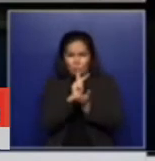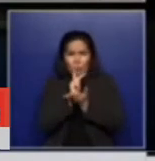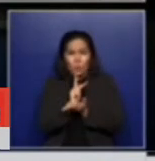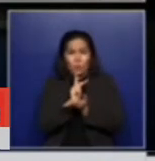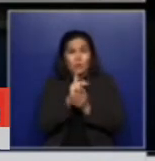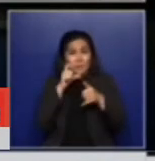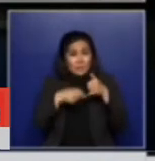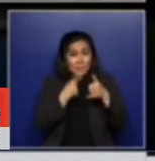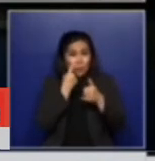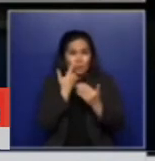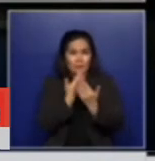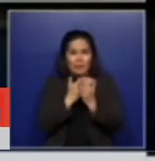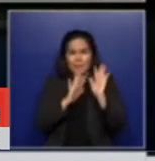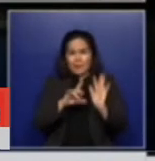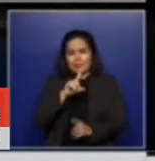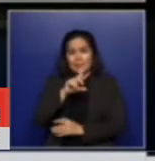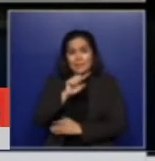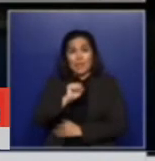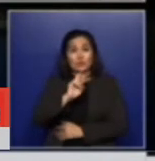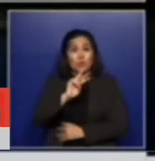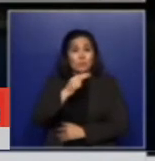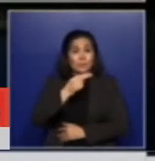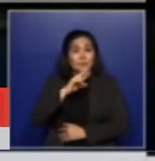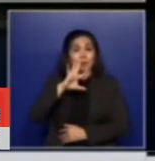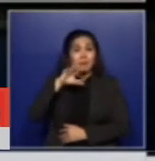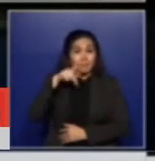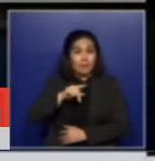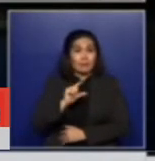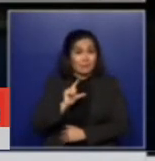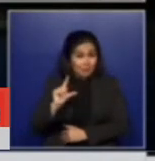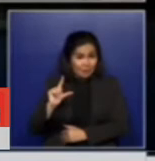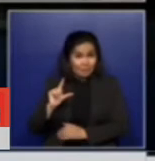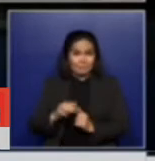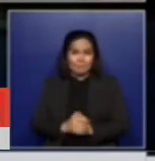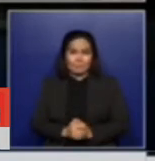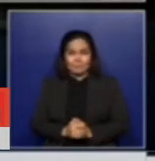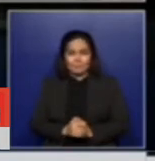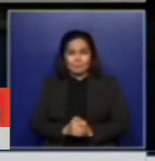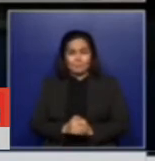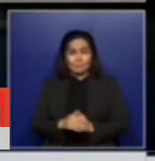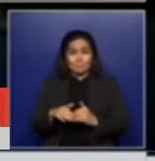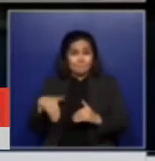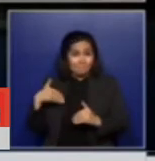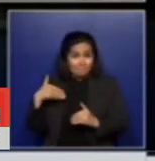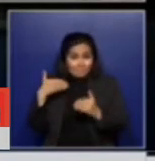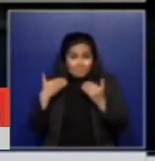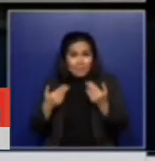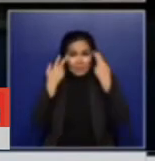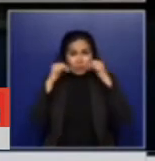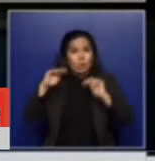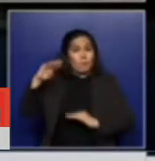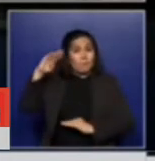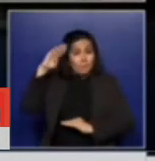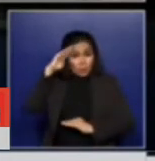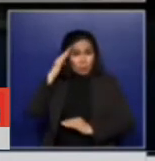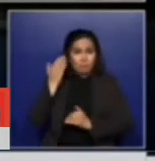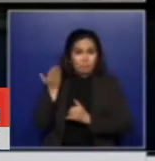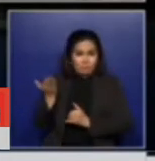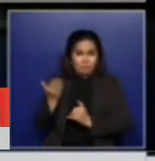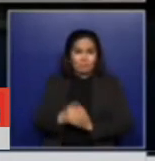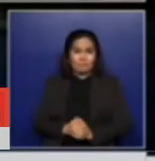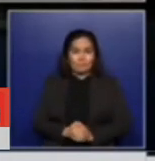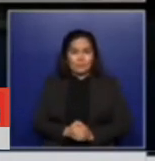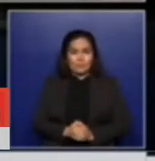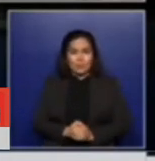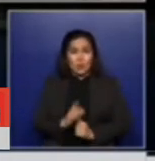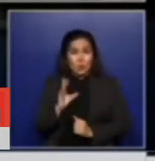ประมาณ 125,000 ล้านบาทครับส่วนท่านพลเอกประยุทธ์ท่านนายกรัฐมนตรีท่านนี้นะครับท่านคนเดียว